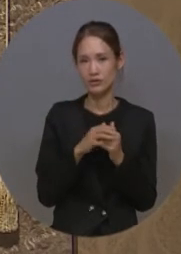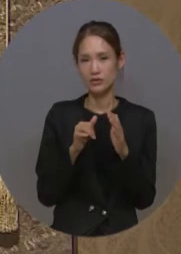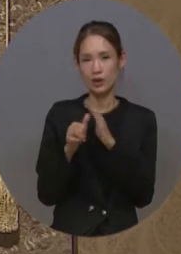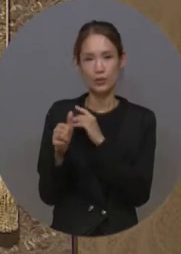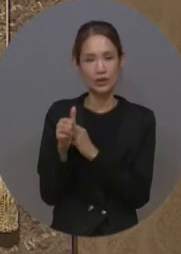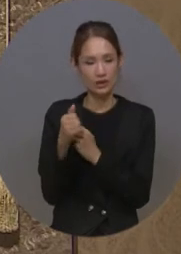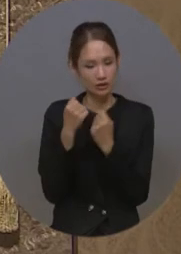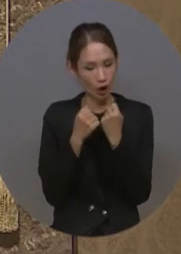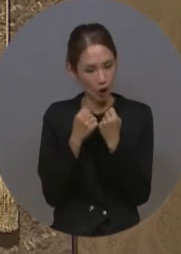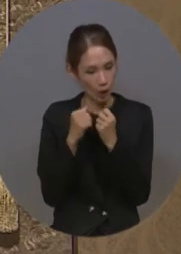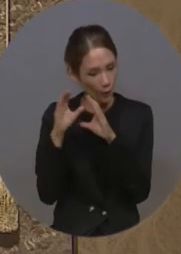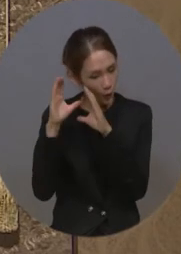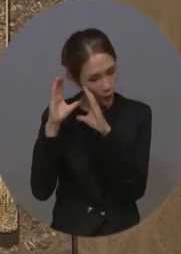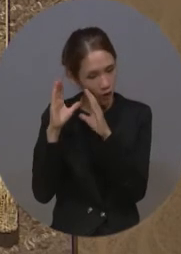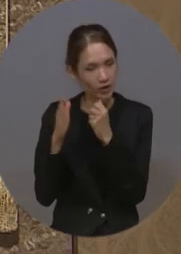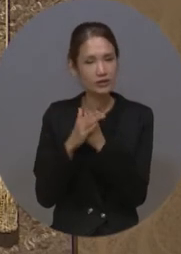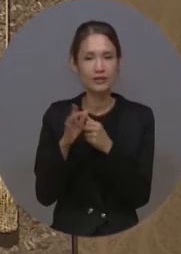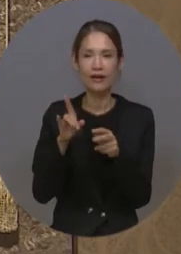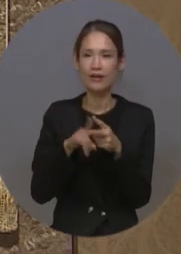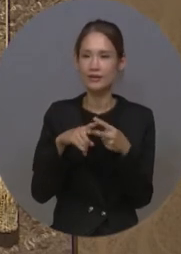설명을 들으니까 또 이해가 잘 되네요.